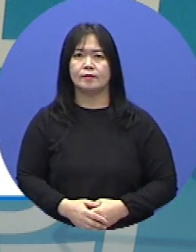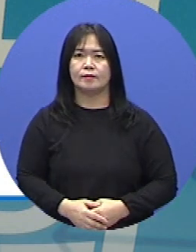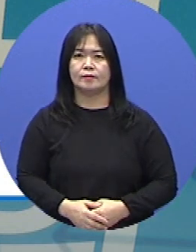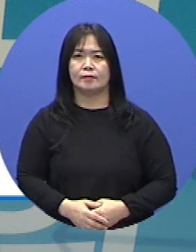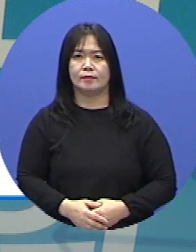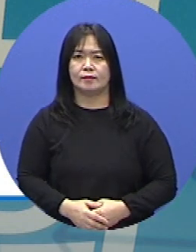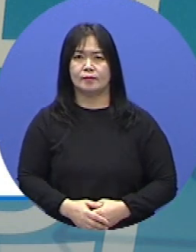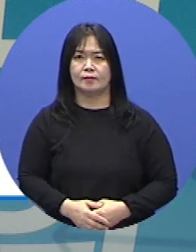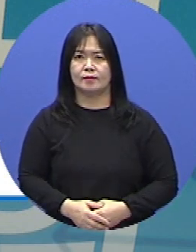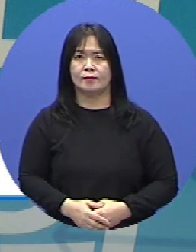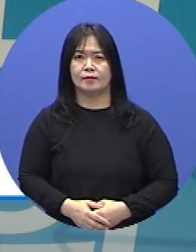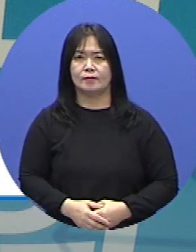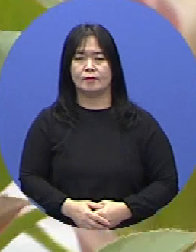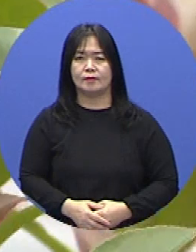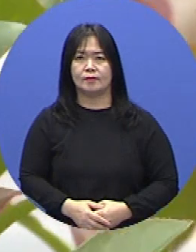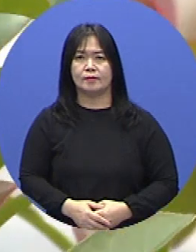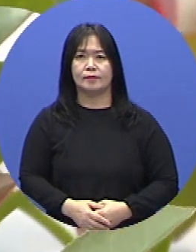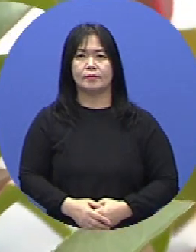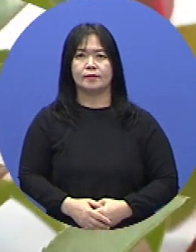취재했습니다.